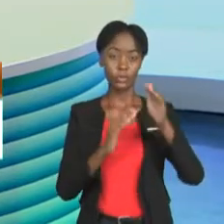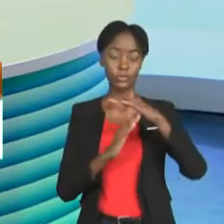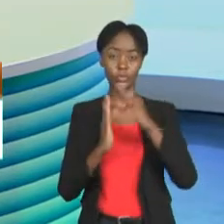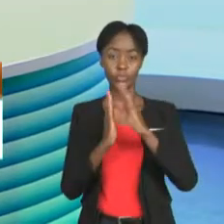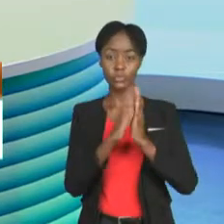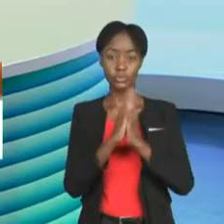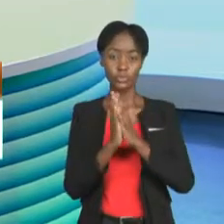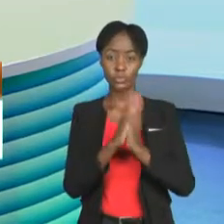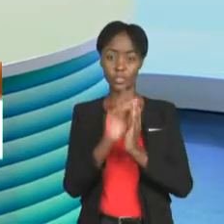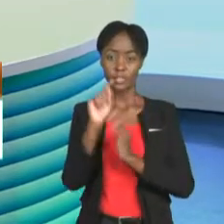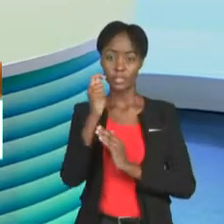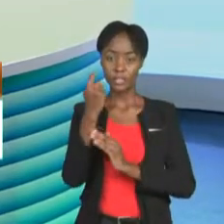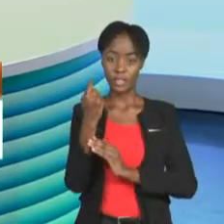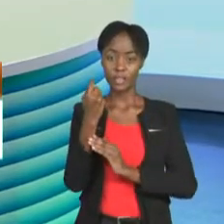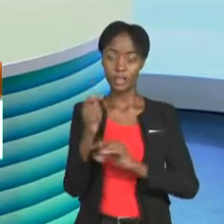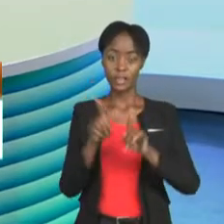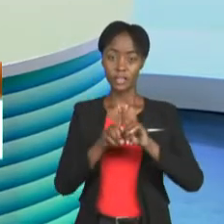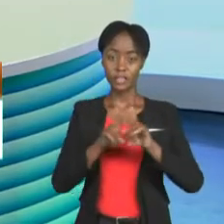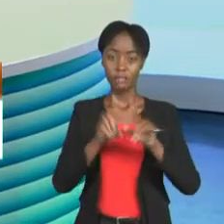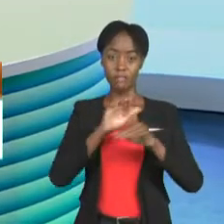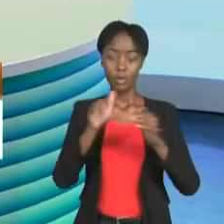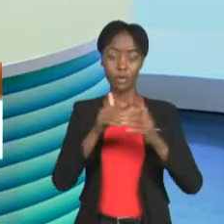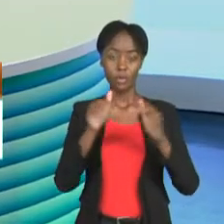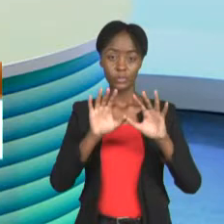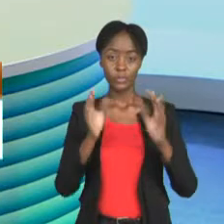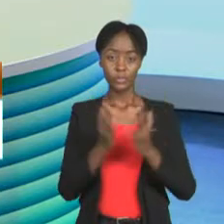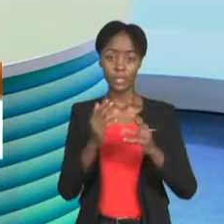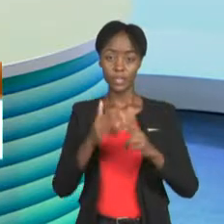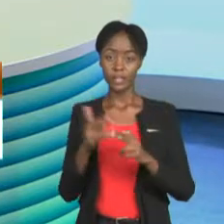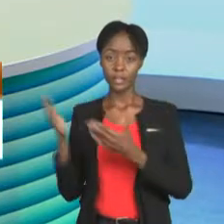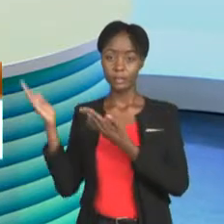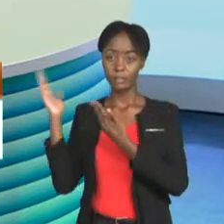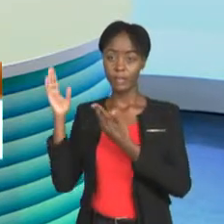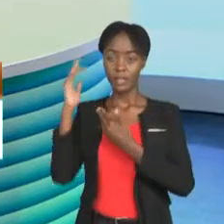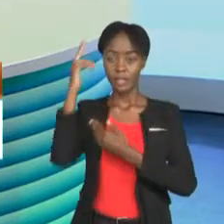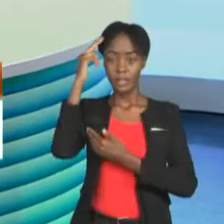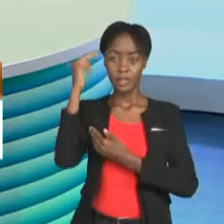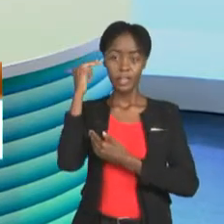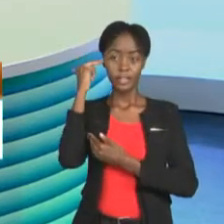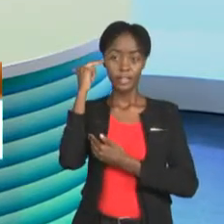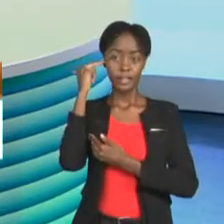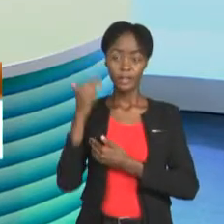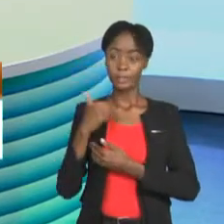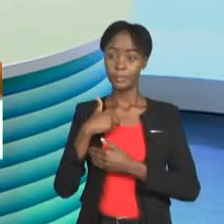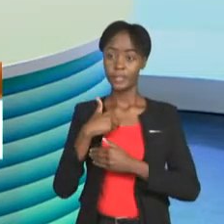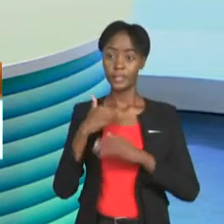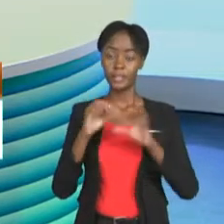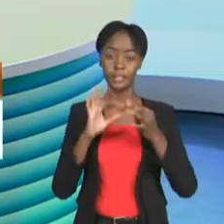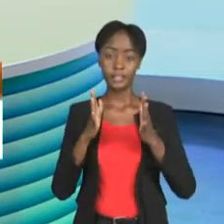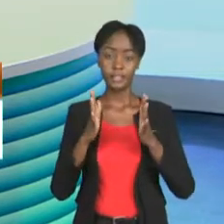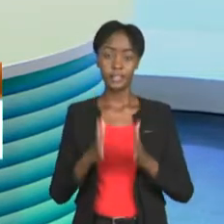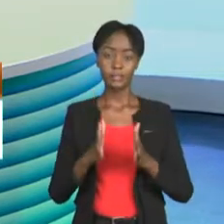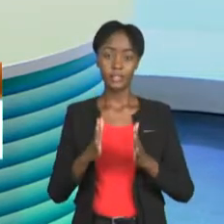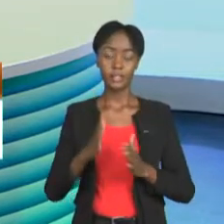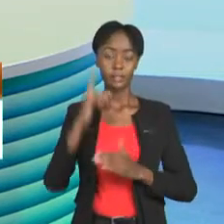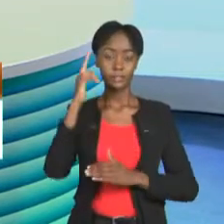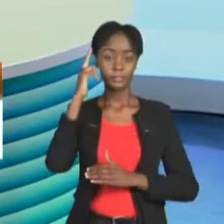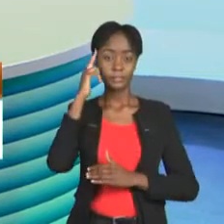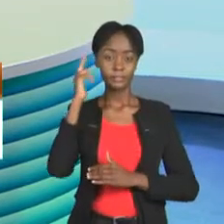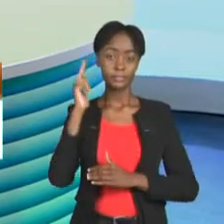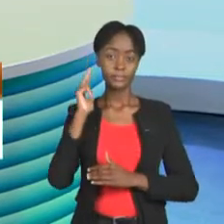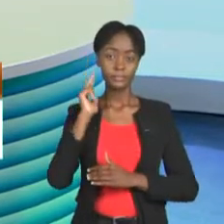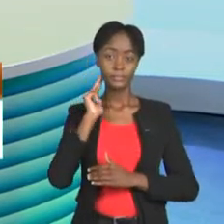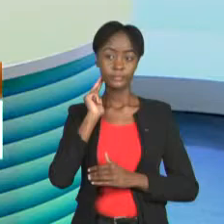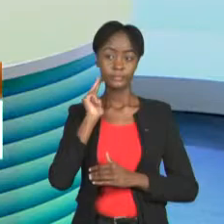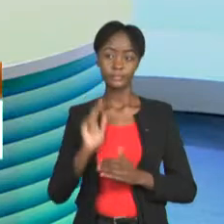vichwa vya habari humu nchini na vile kimataifa. Wananijua huniita Hadia Mwasiwa na mkalimani wa taarifa hizi kwa lugha